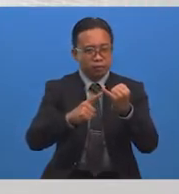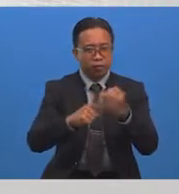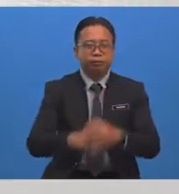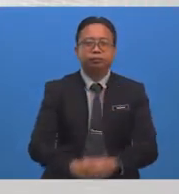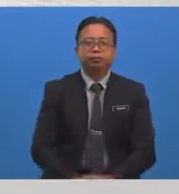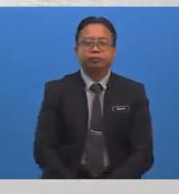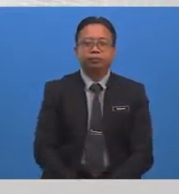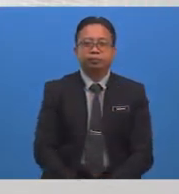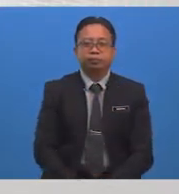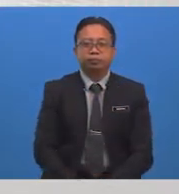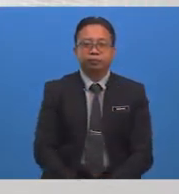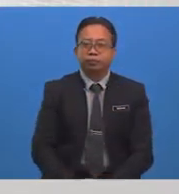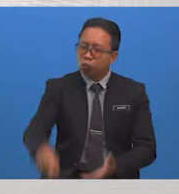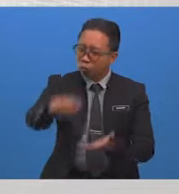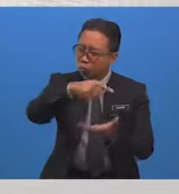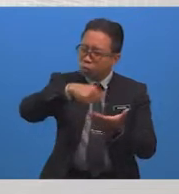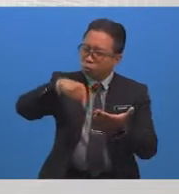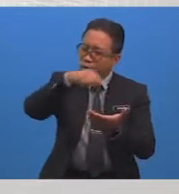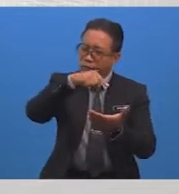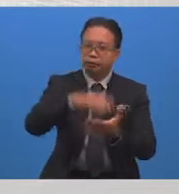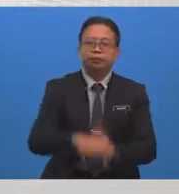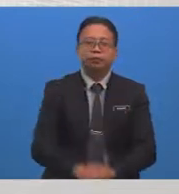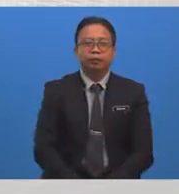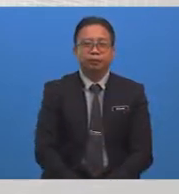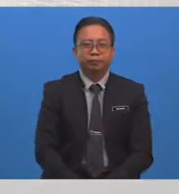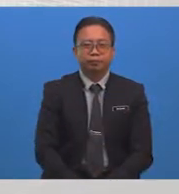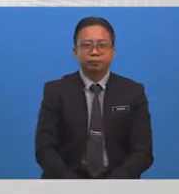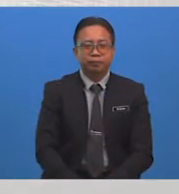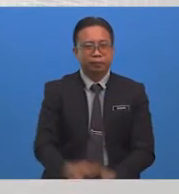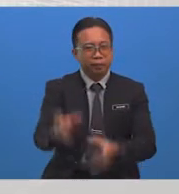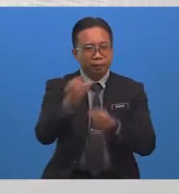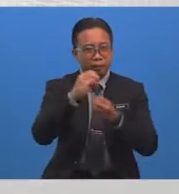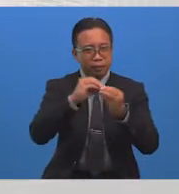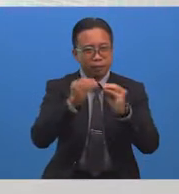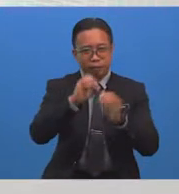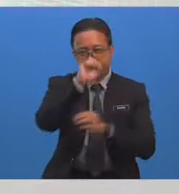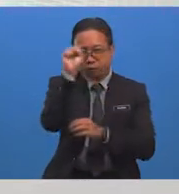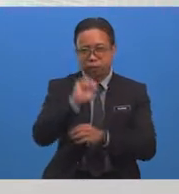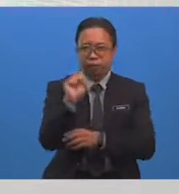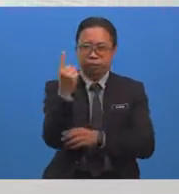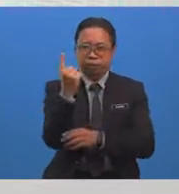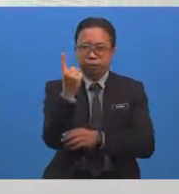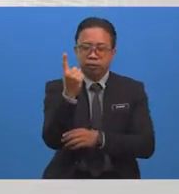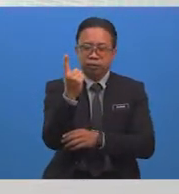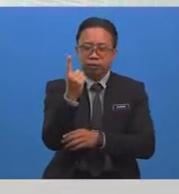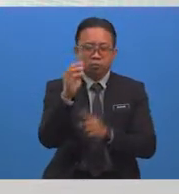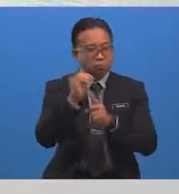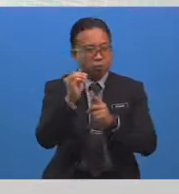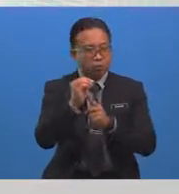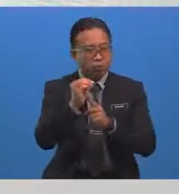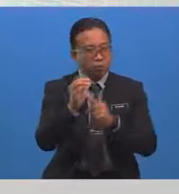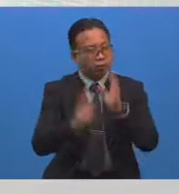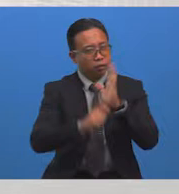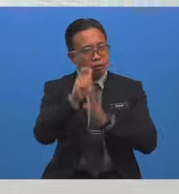kerajinan sila pusing ah kita dapat nomor 9 11 skornya tinggi juga